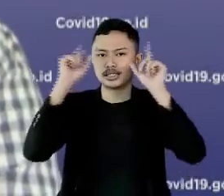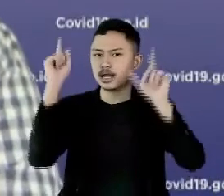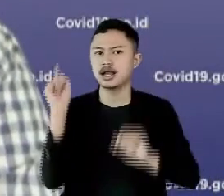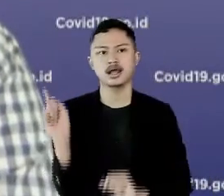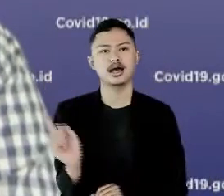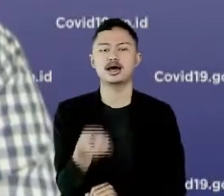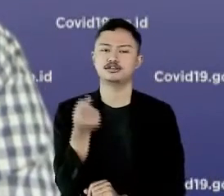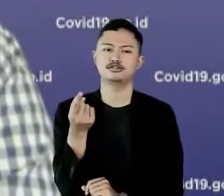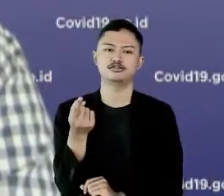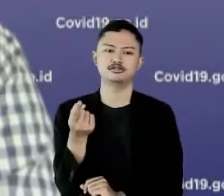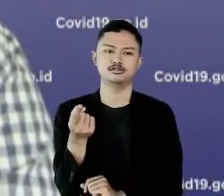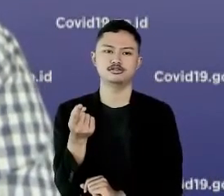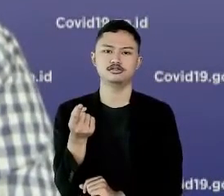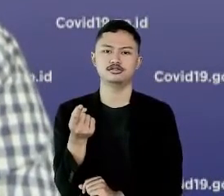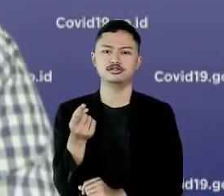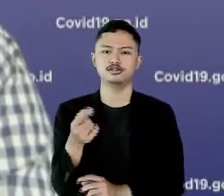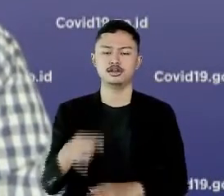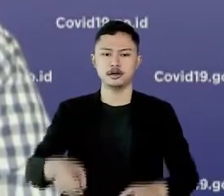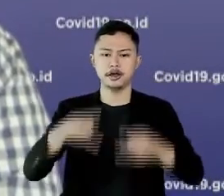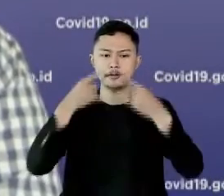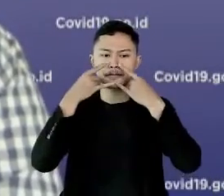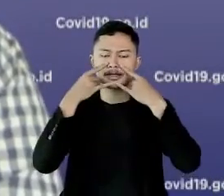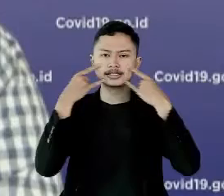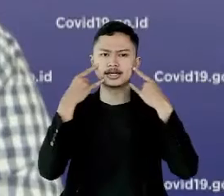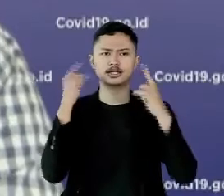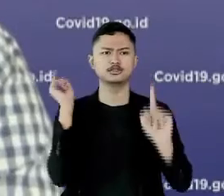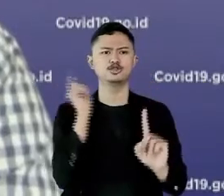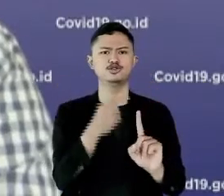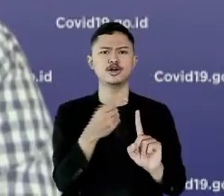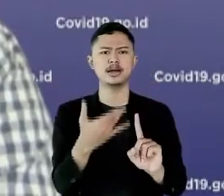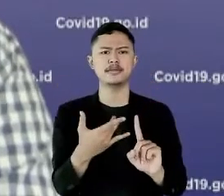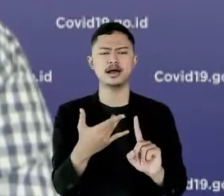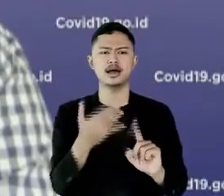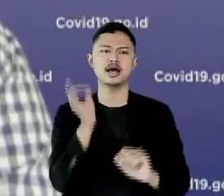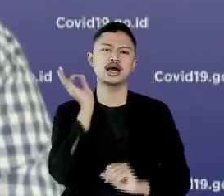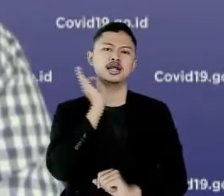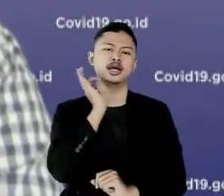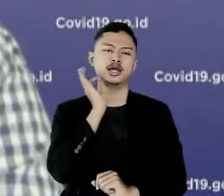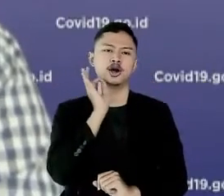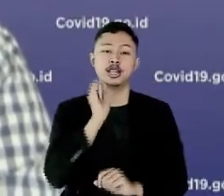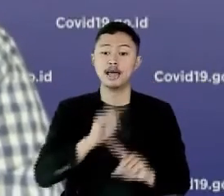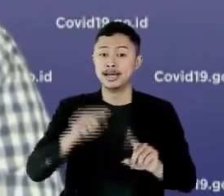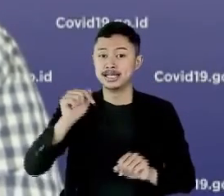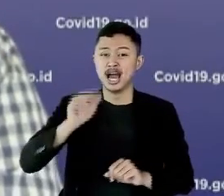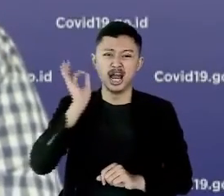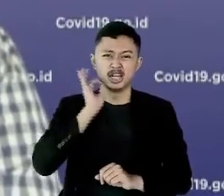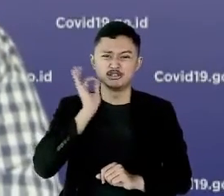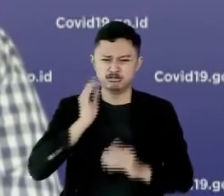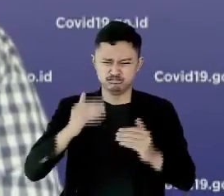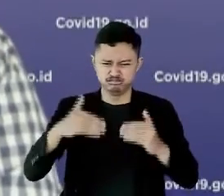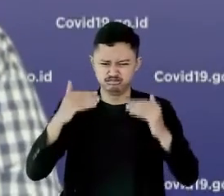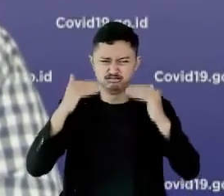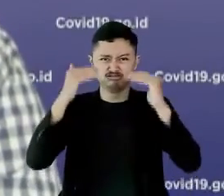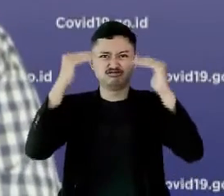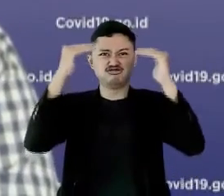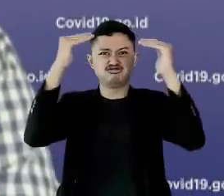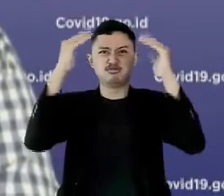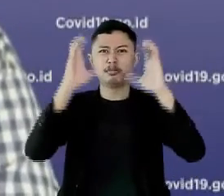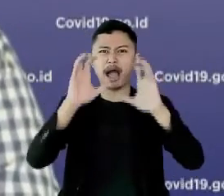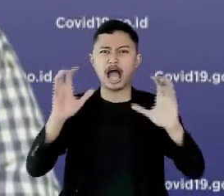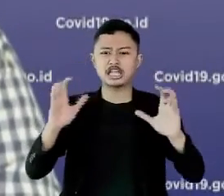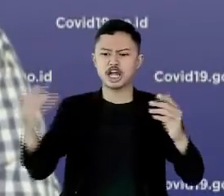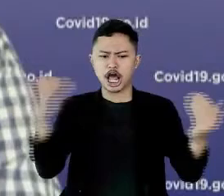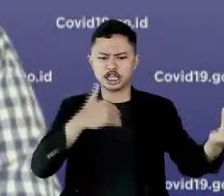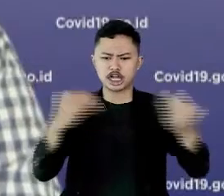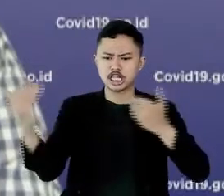bahwa kita memakai masker itu mengurangi resiko, tetapi karena resikonya masih akan terus-menerus hadir, tadi Pak Iwan juga